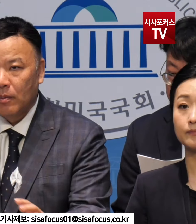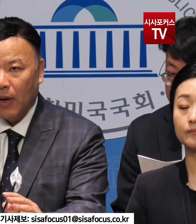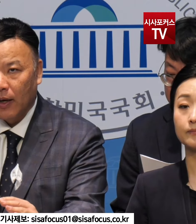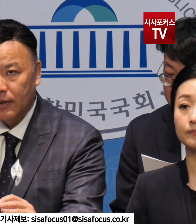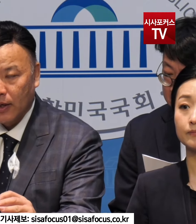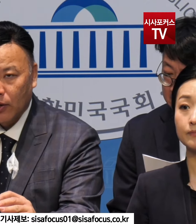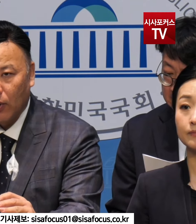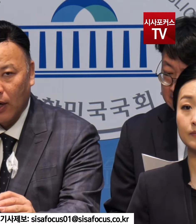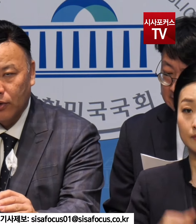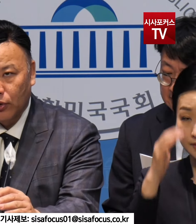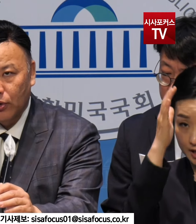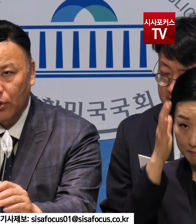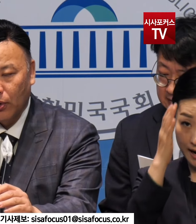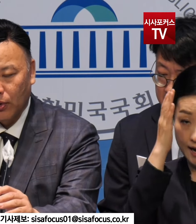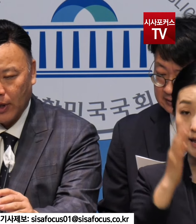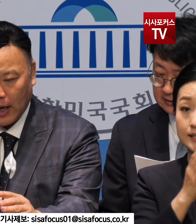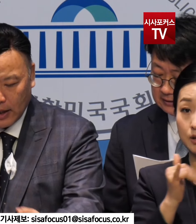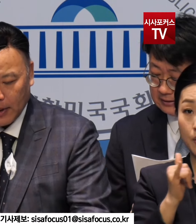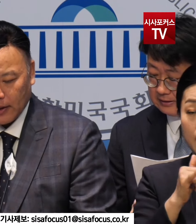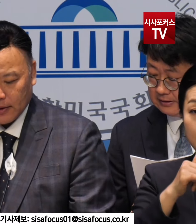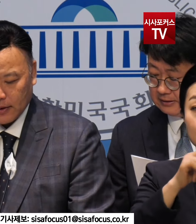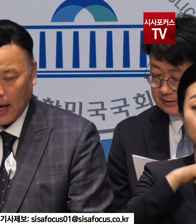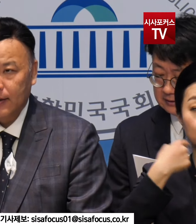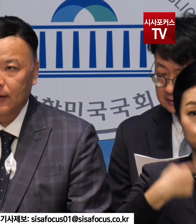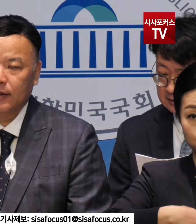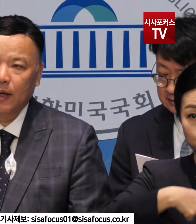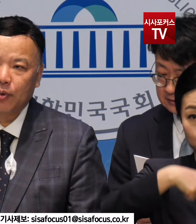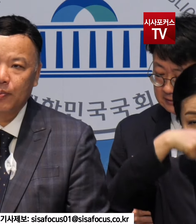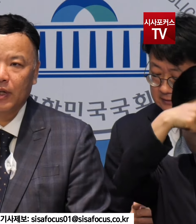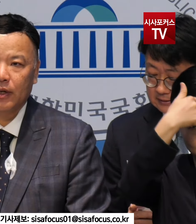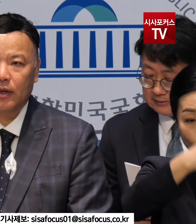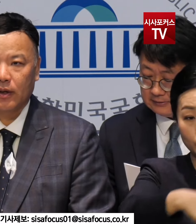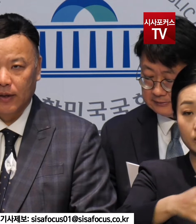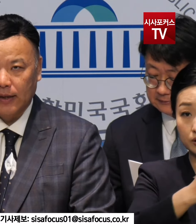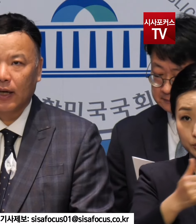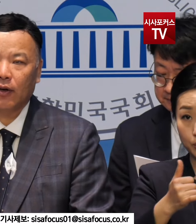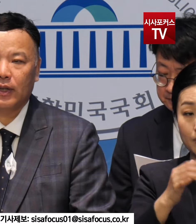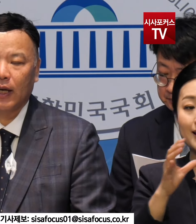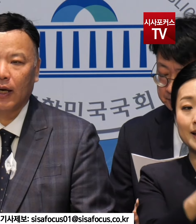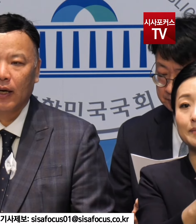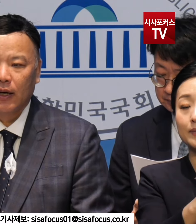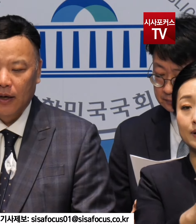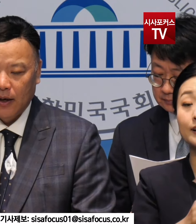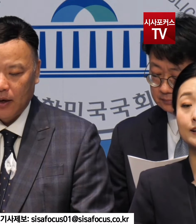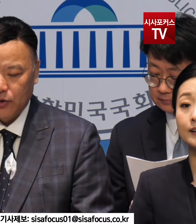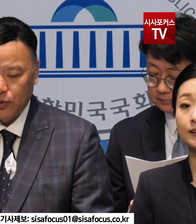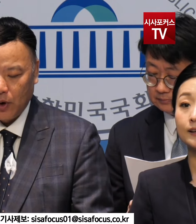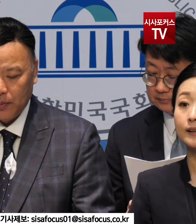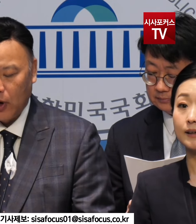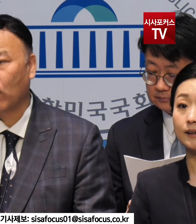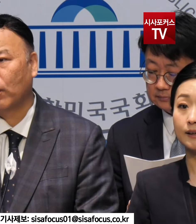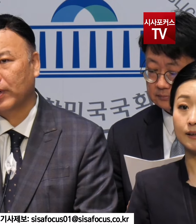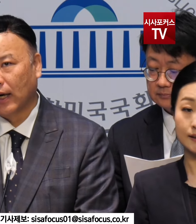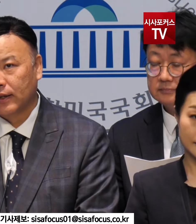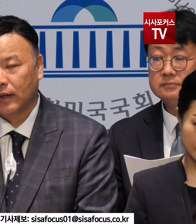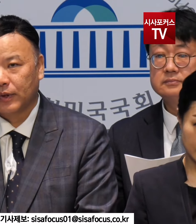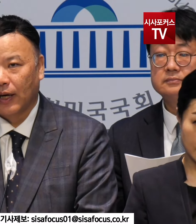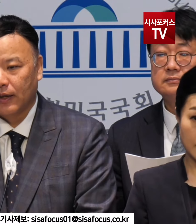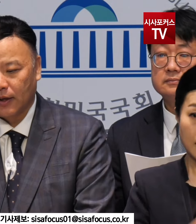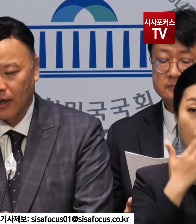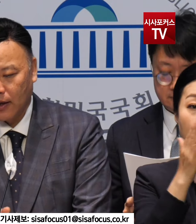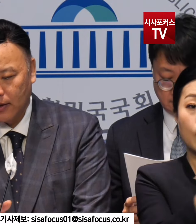바라겠습니다. 말레이시아인과 조선족이 가담한 그 ICC FEP는 다른 사건인데 주범과 공범이